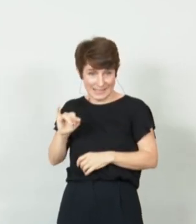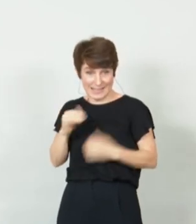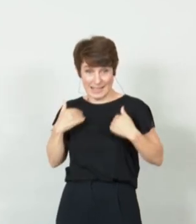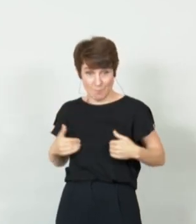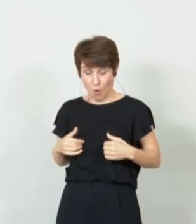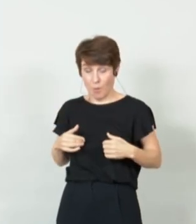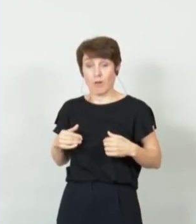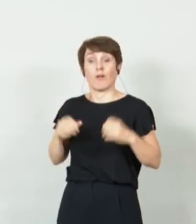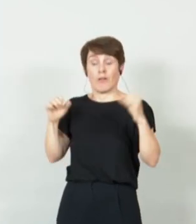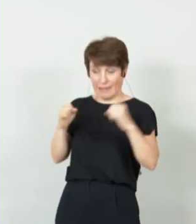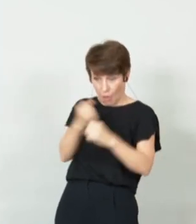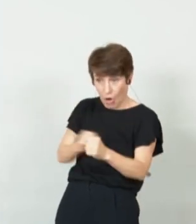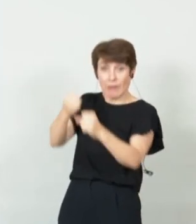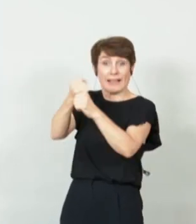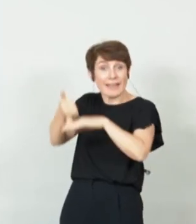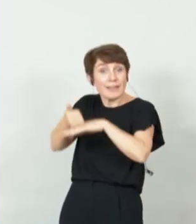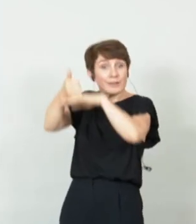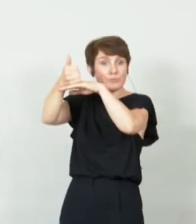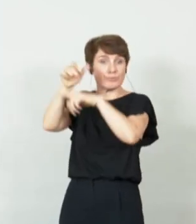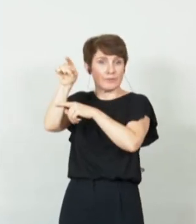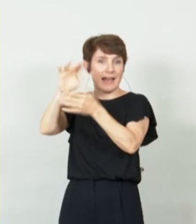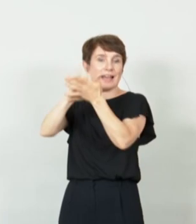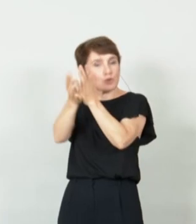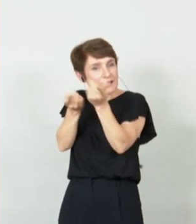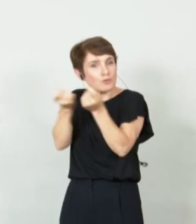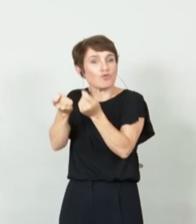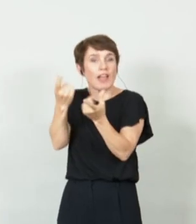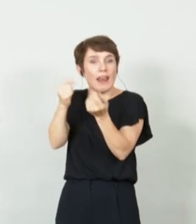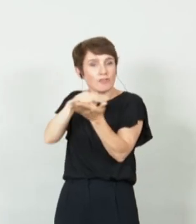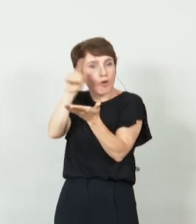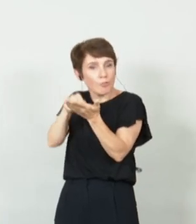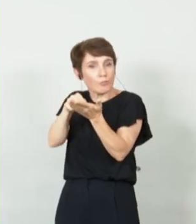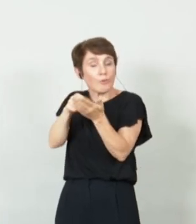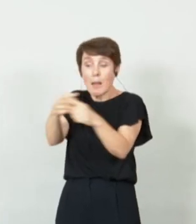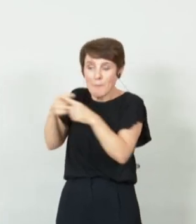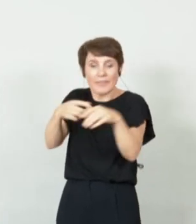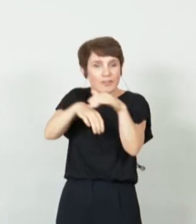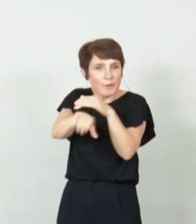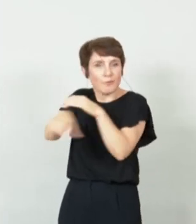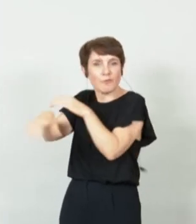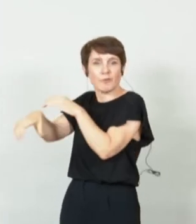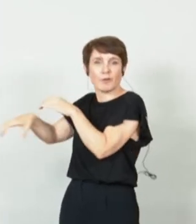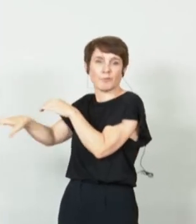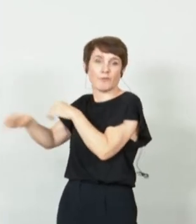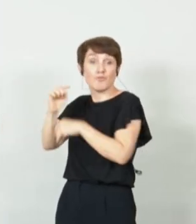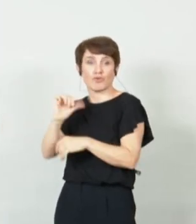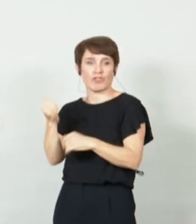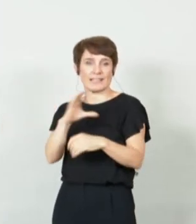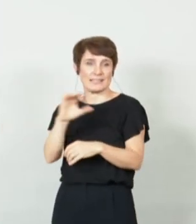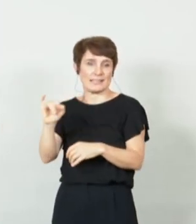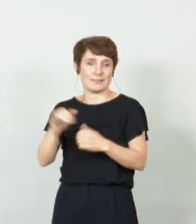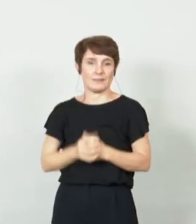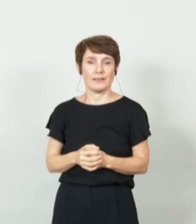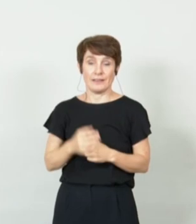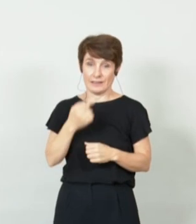de gérer les ressources destinées à chaque CCI et là je cite est là pour objet d'assurer la gestion